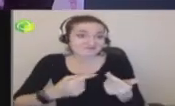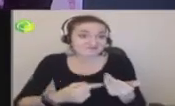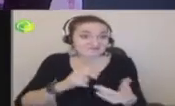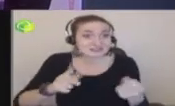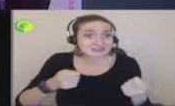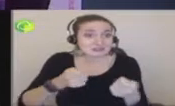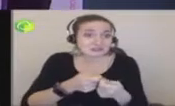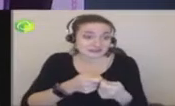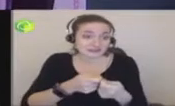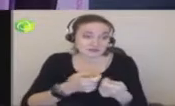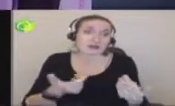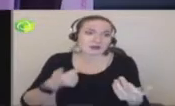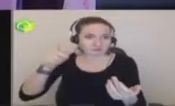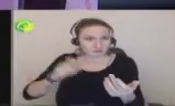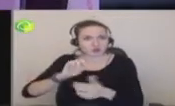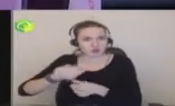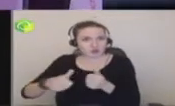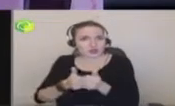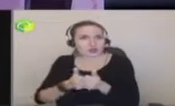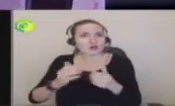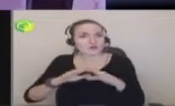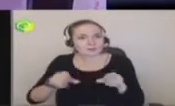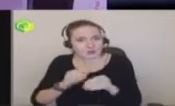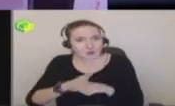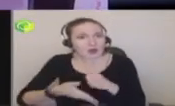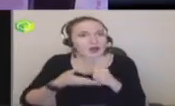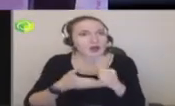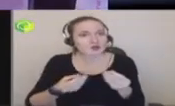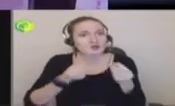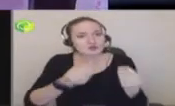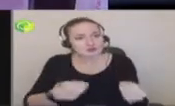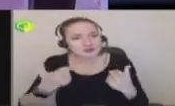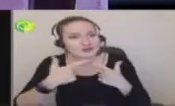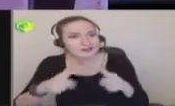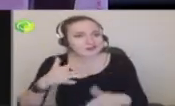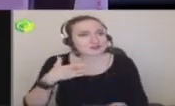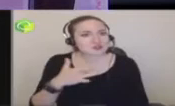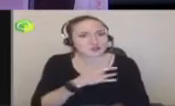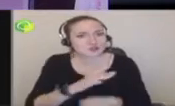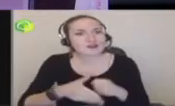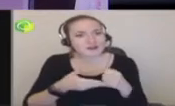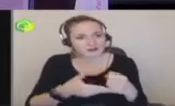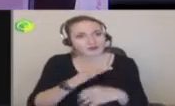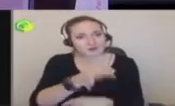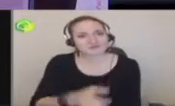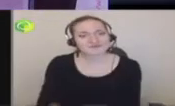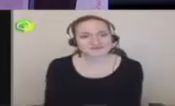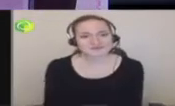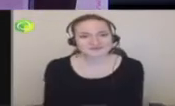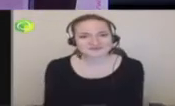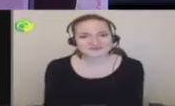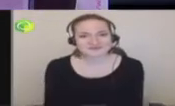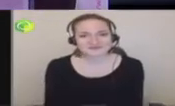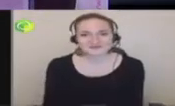laisser leur santé et leur liberté de vivre à eux. Voilà. C'est un sujet contemporain. Je vous demande d'accueillir Marina Alrubé et Jean Rush,